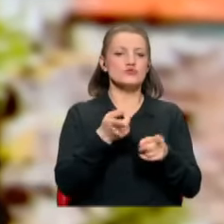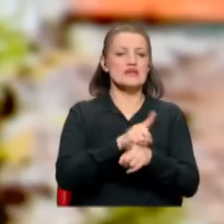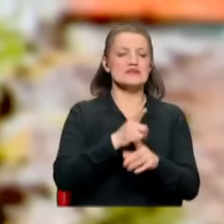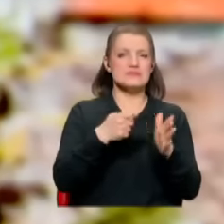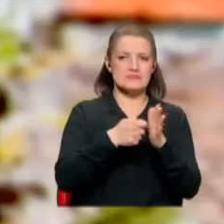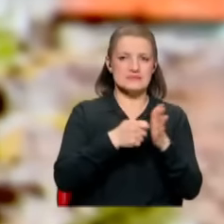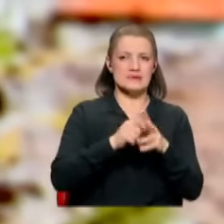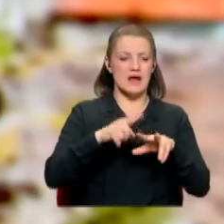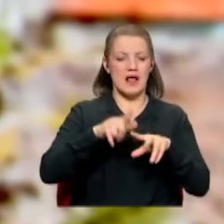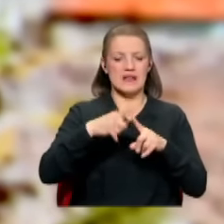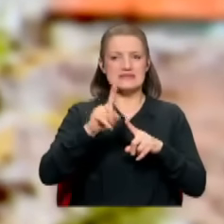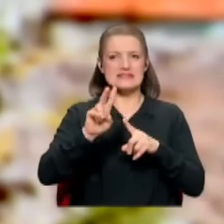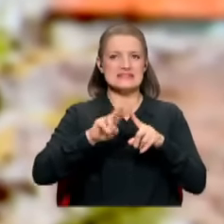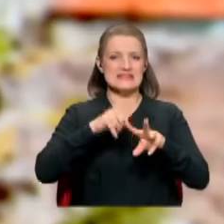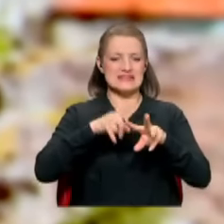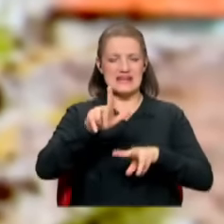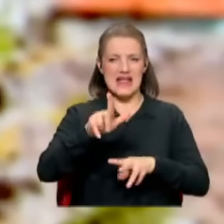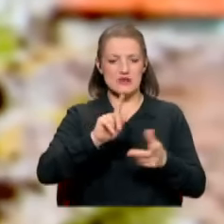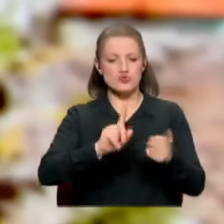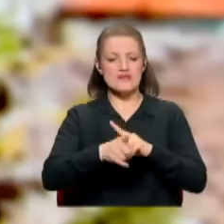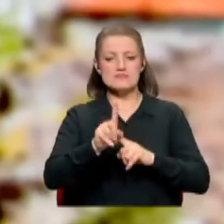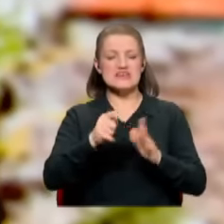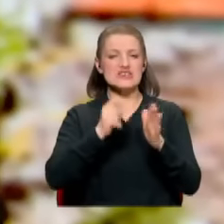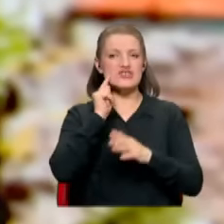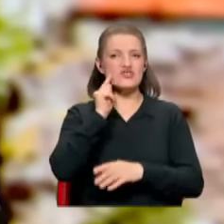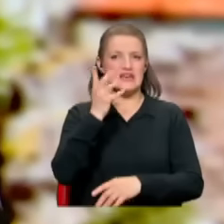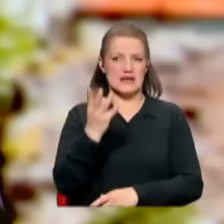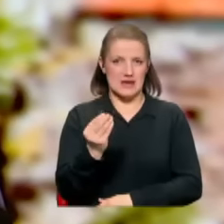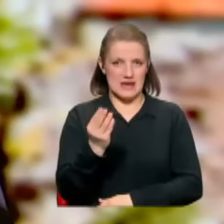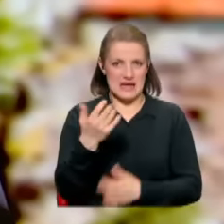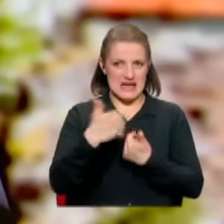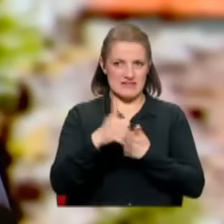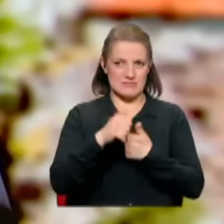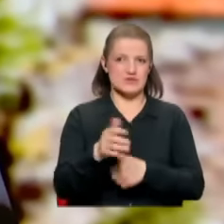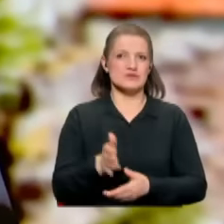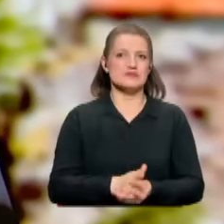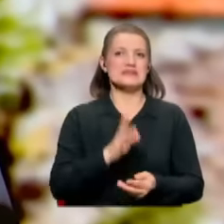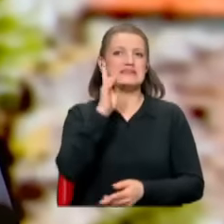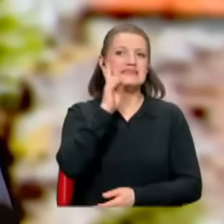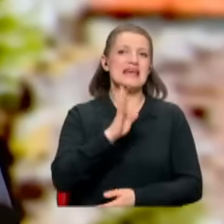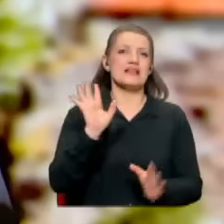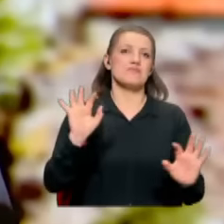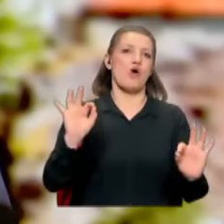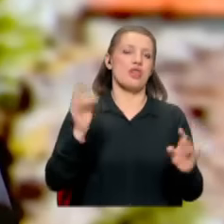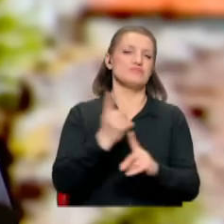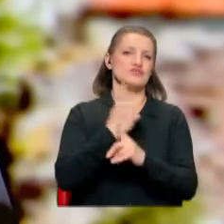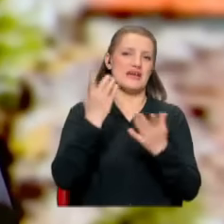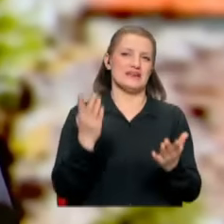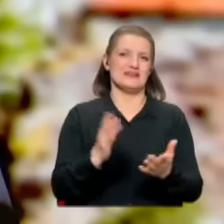hanımefendi Altınel soy isimli biriyle evlenmiş. Dolayısıyla Günaydın Altınok Altınel. Zenginlik böyle bir şey